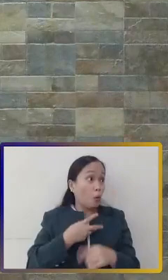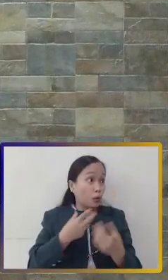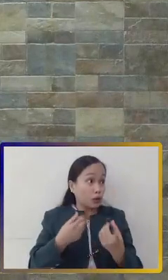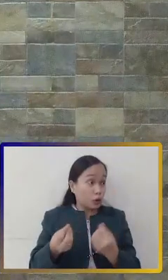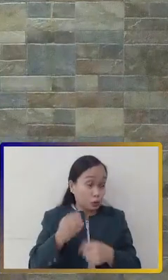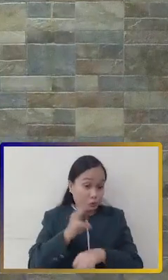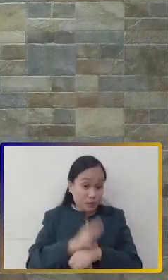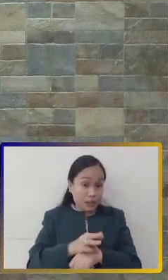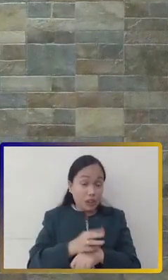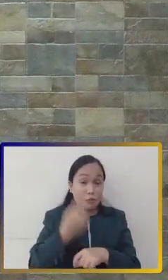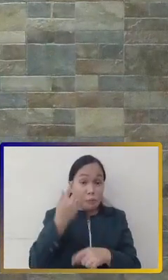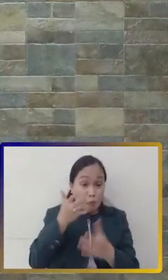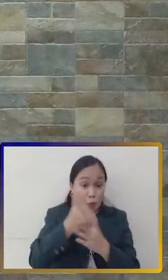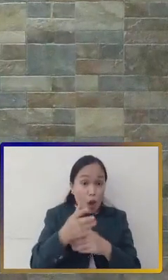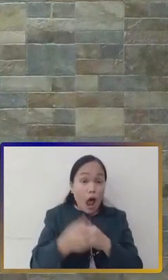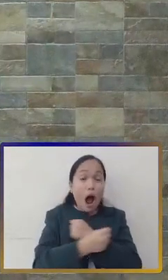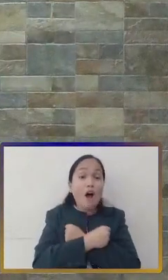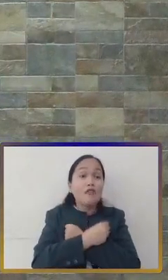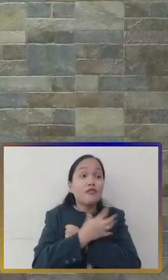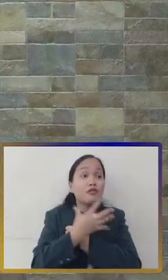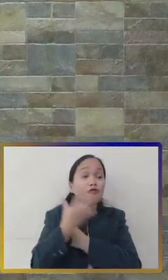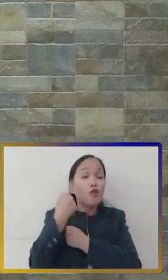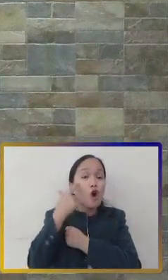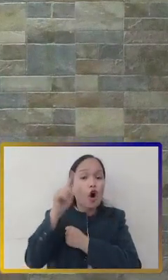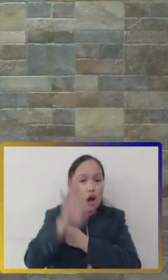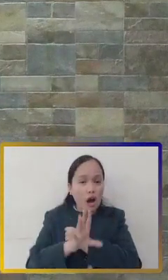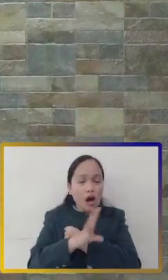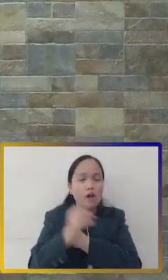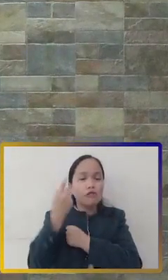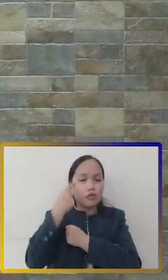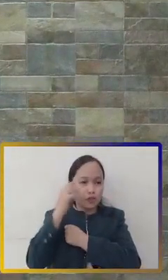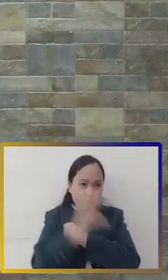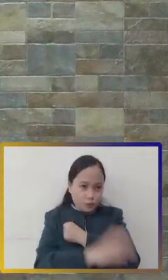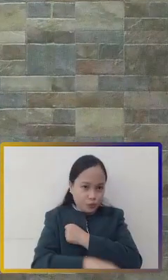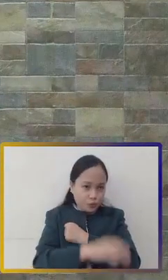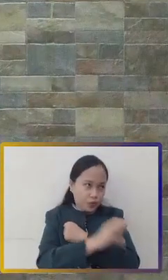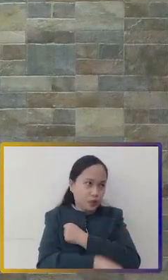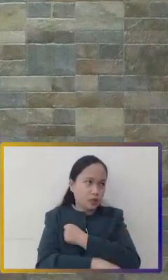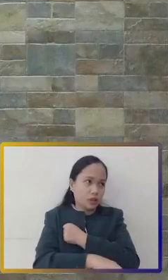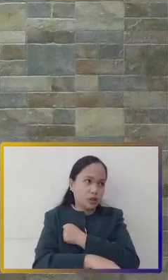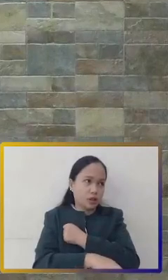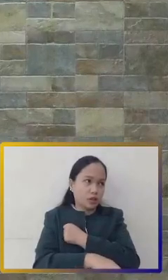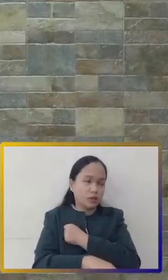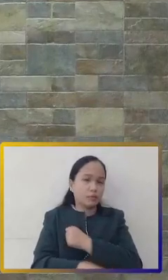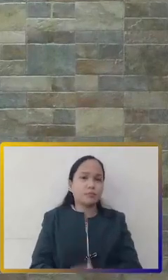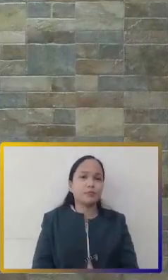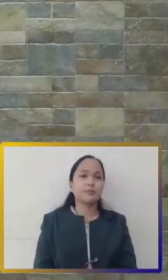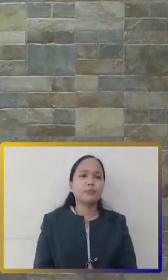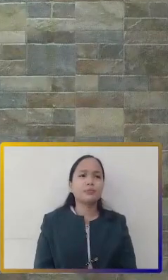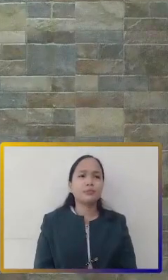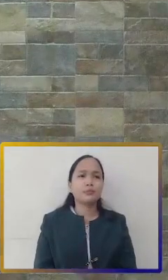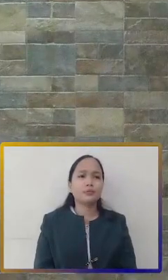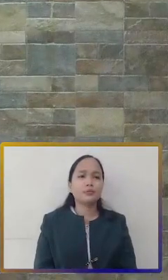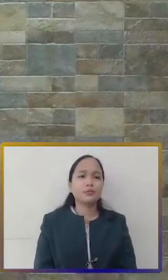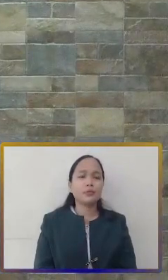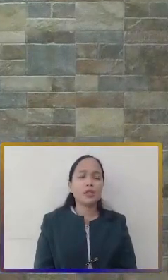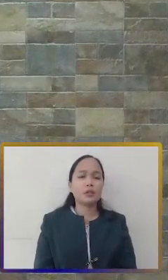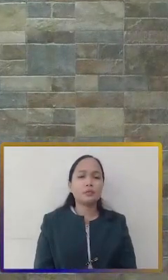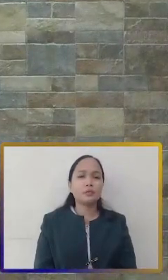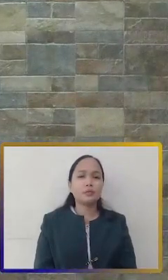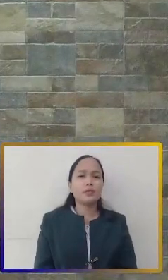by love and conviction for God and for the country. You see? Now, mga kapatid,